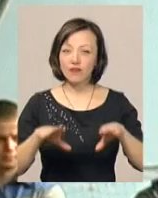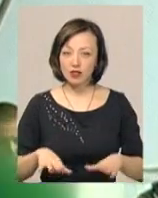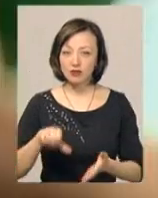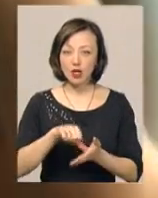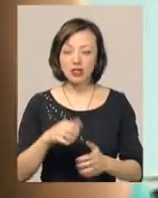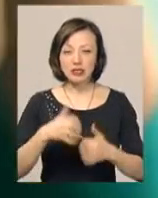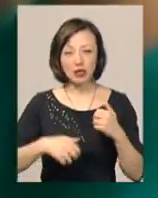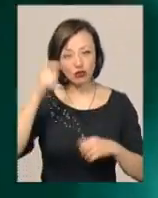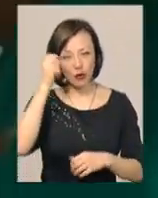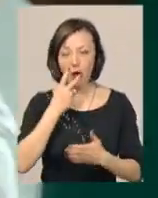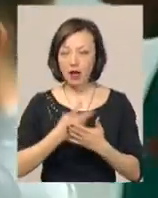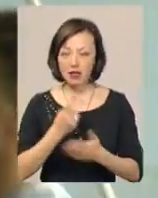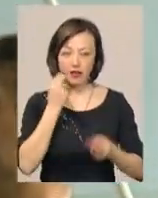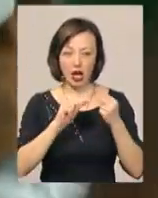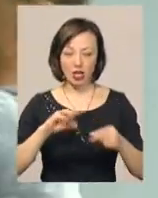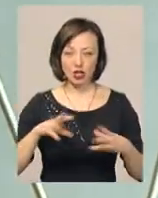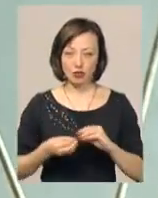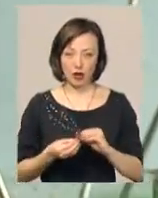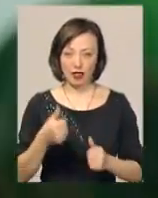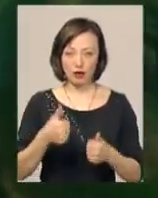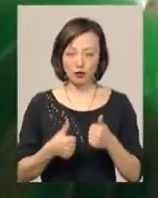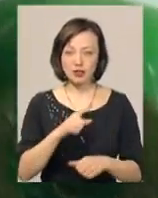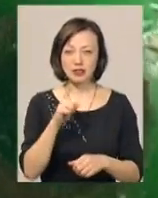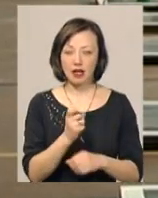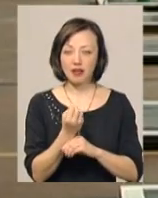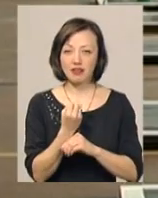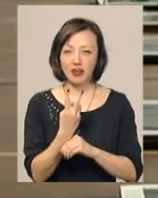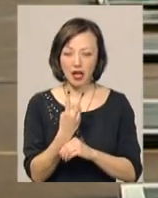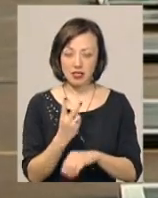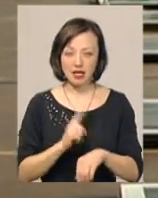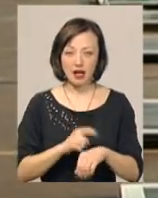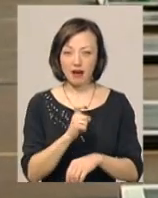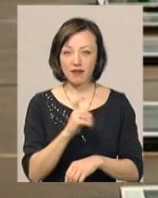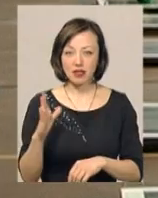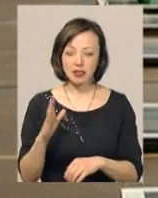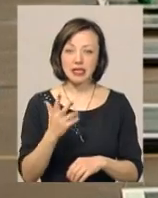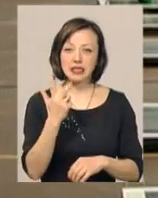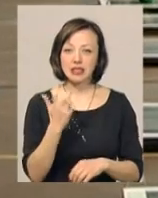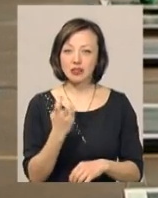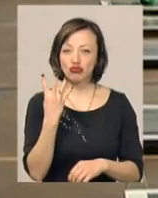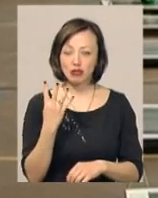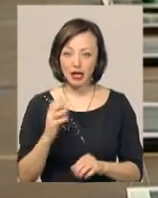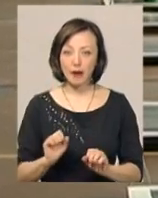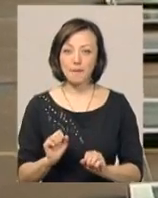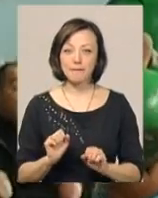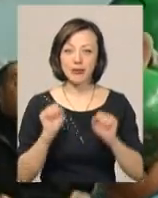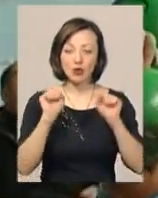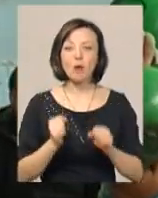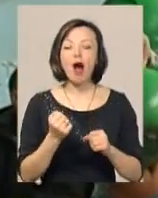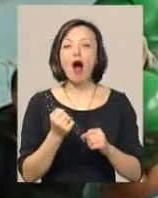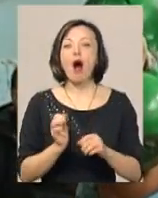серед чоловіків. І, каже, показав найкращий результат на турнірі. За 12 визначених хвилин у ривку здійснив 304 підйоми, у поштовху